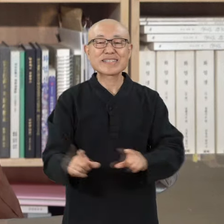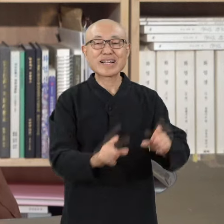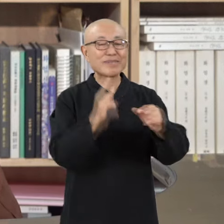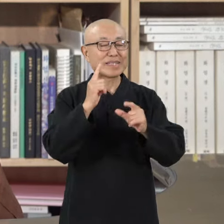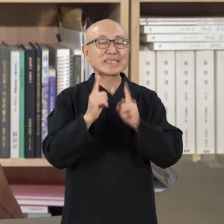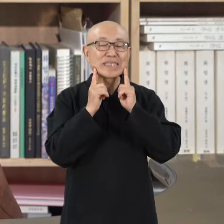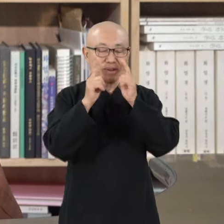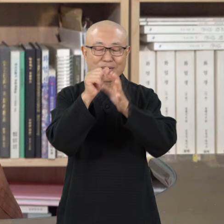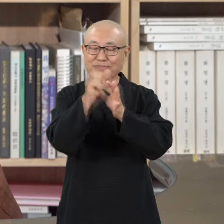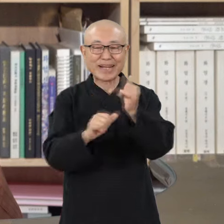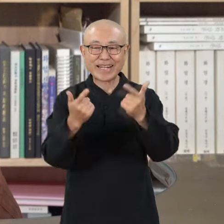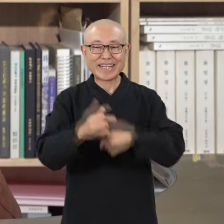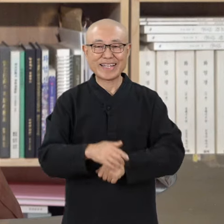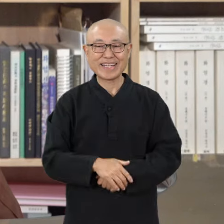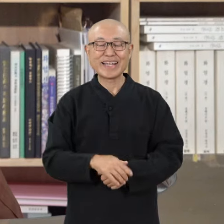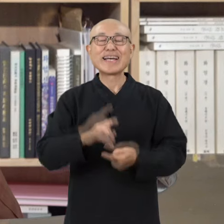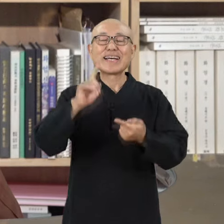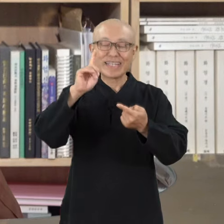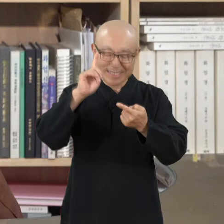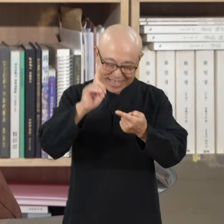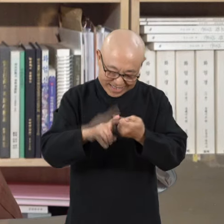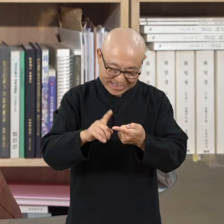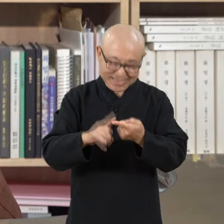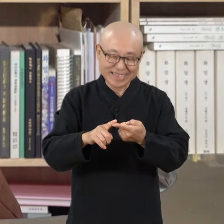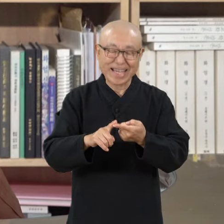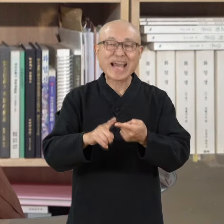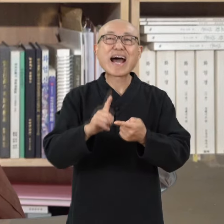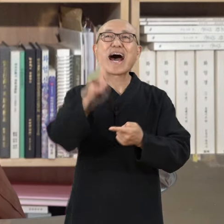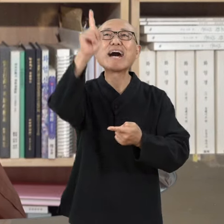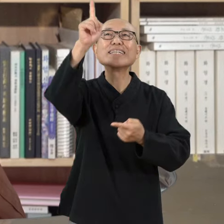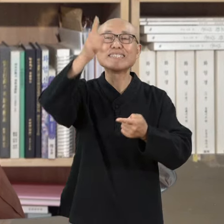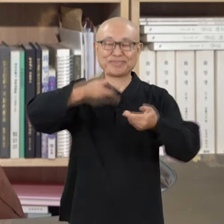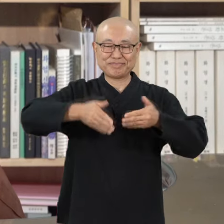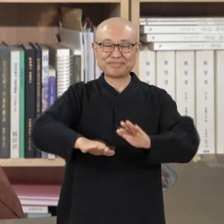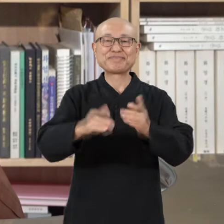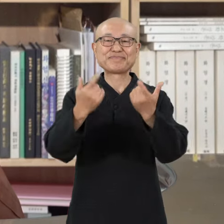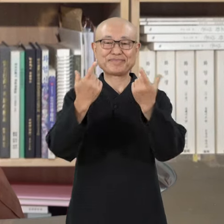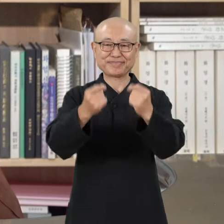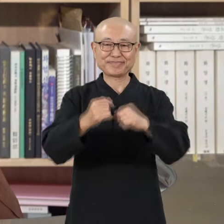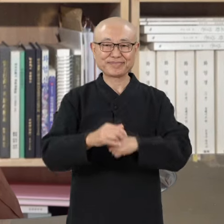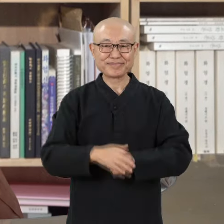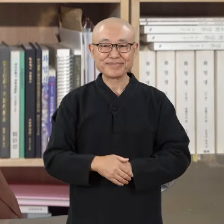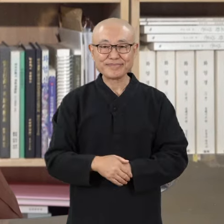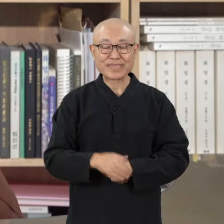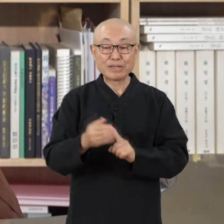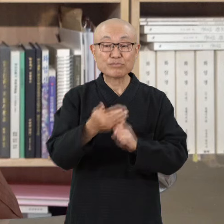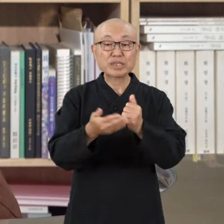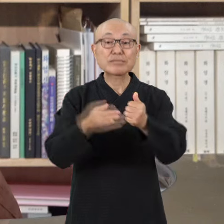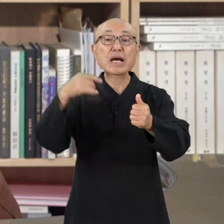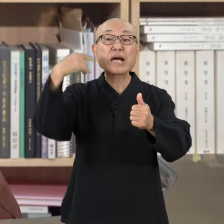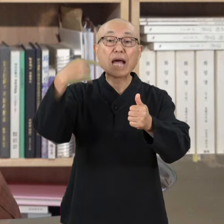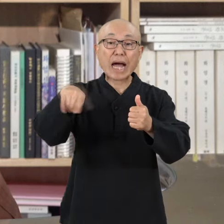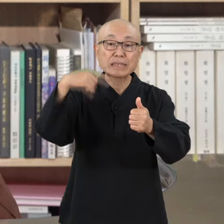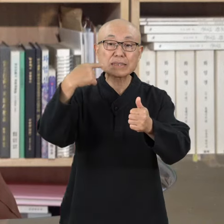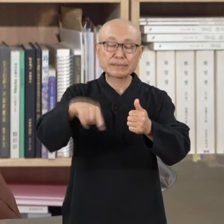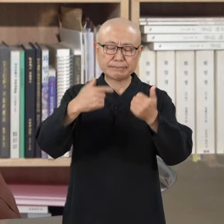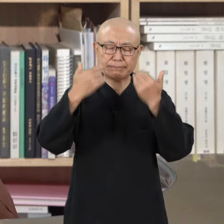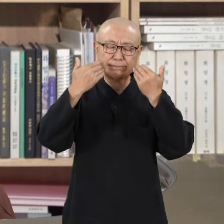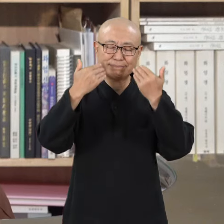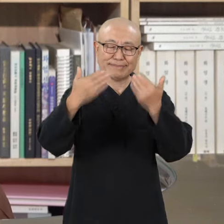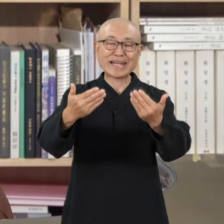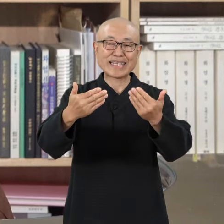바로 천당의 복락을 받을 것이다. 그래서 부처님의 가르침은 이렇게 명명백백하게